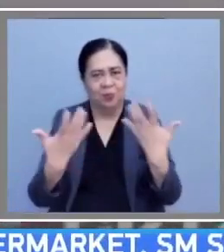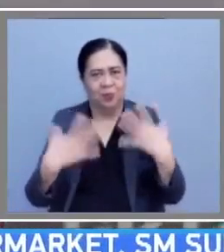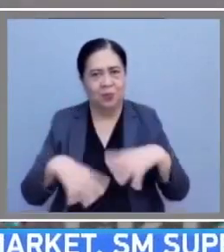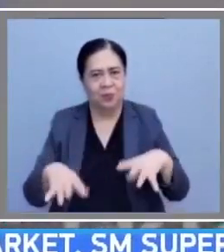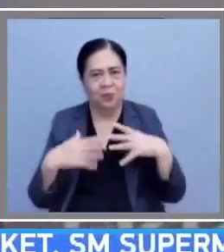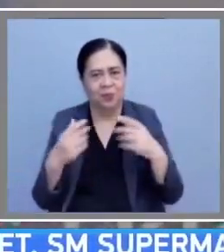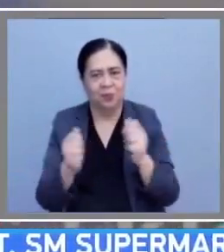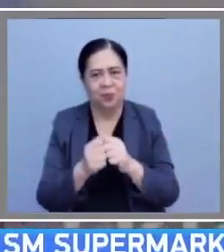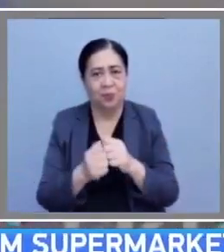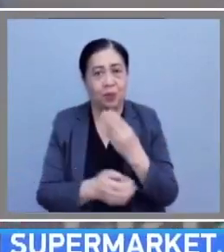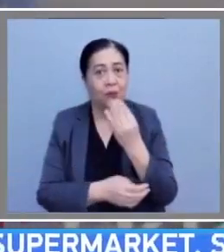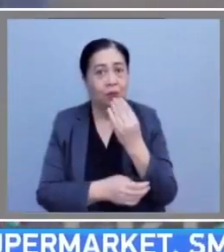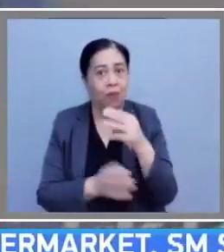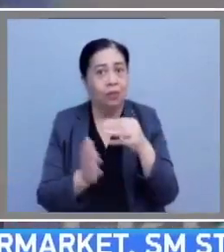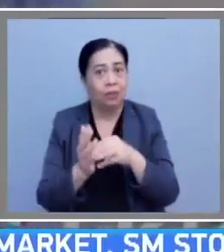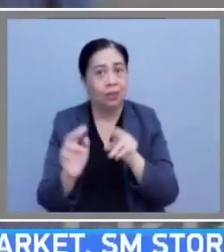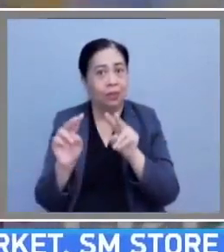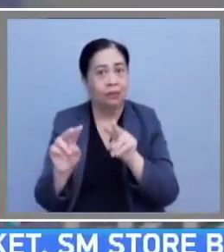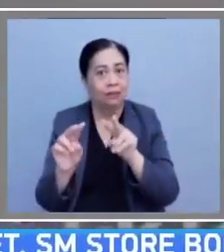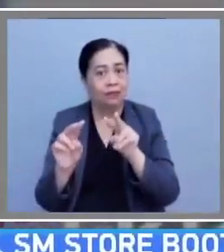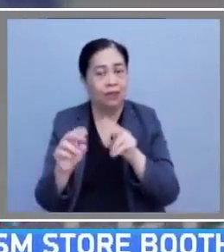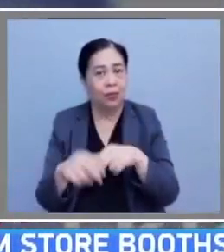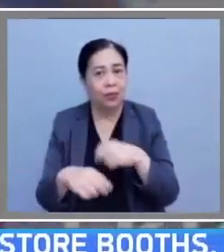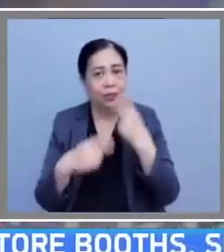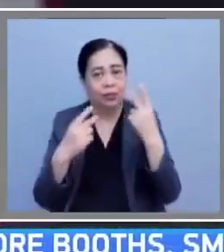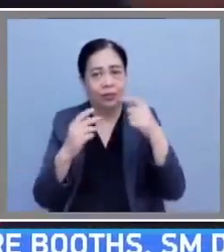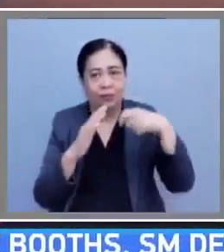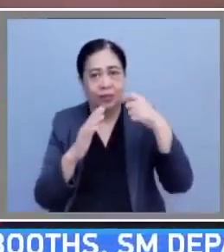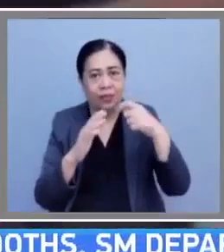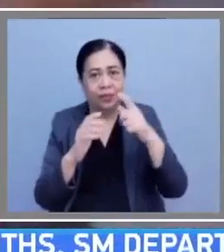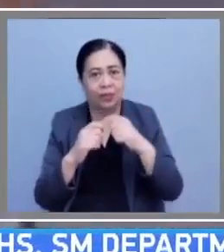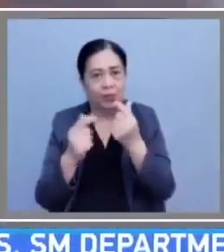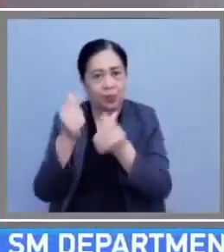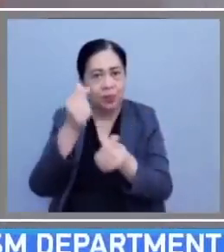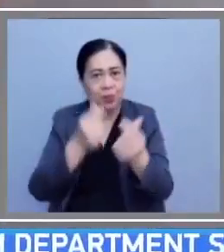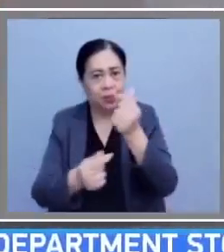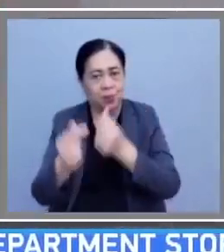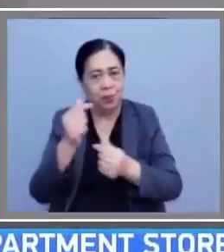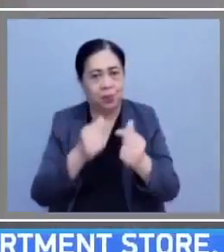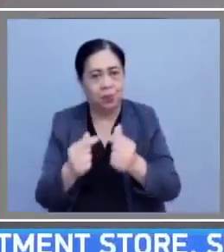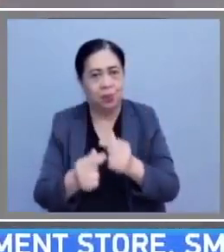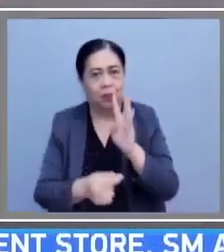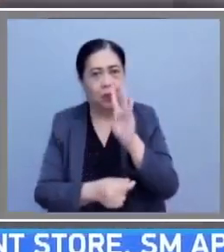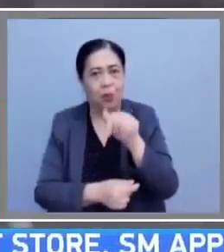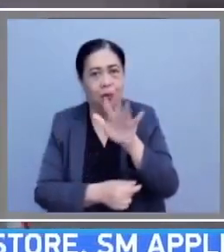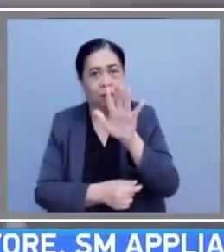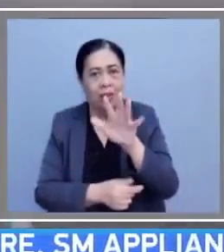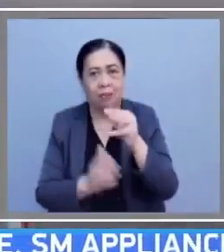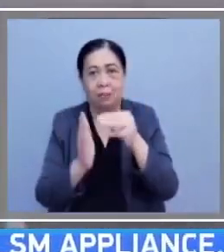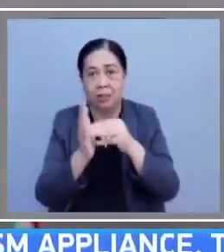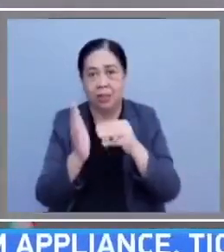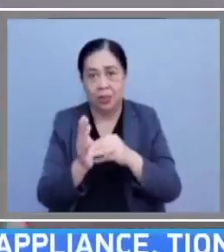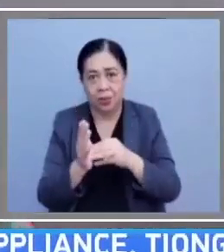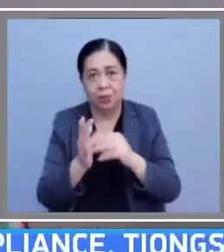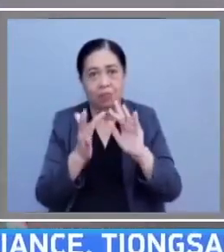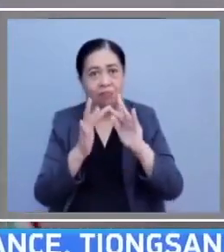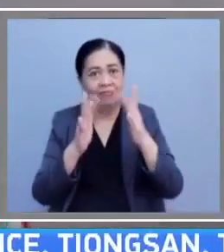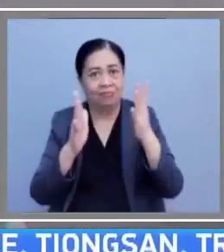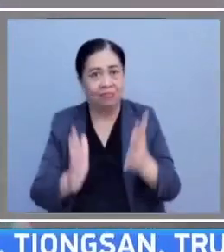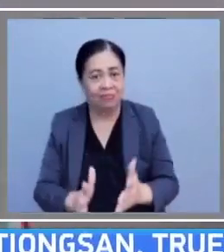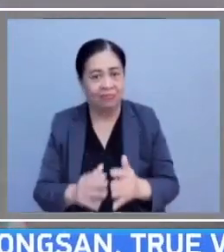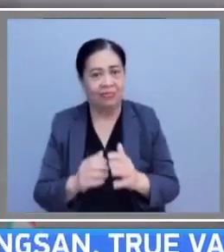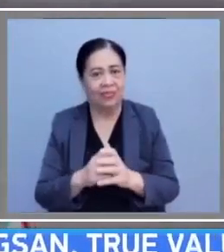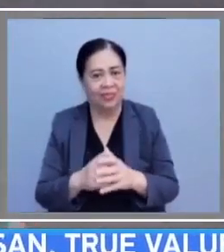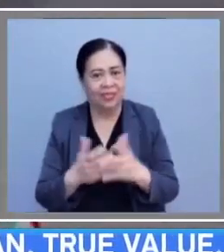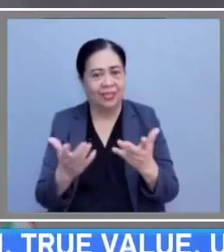14 million views na ngayon ang video at pinusuan ng 4.5 million netizens. Round 3 na yan ang